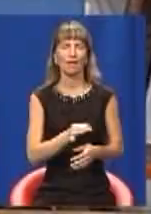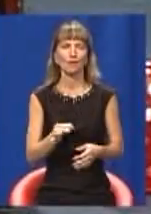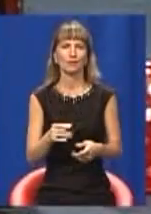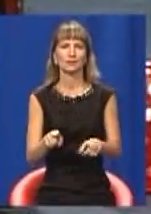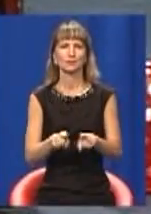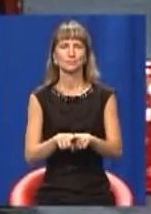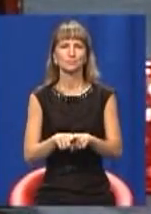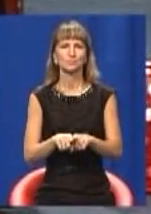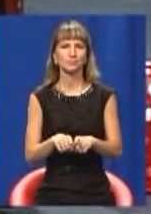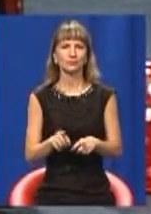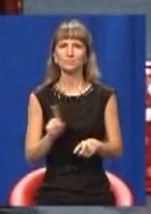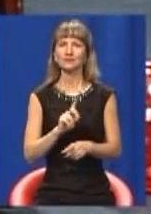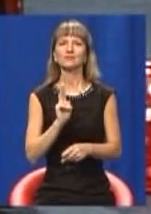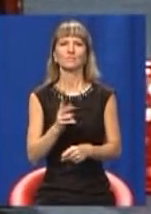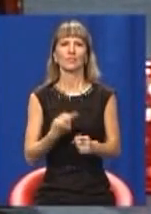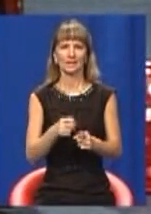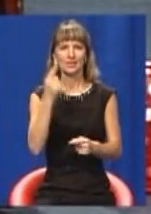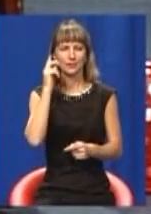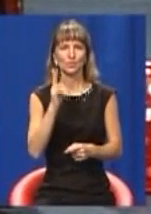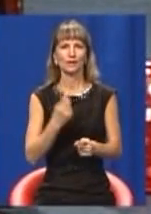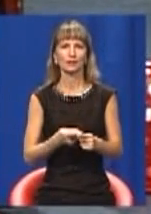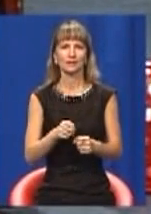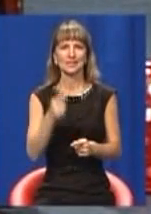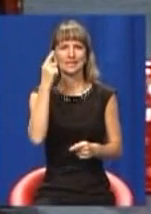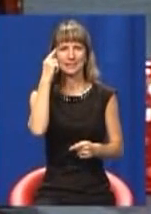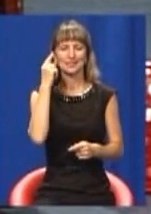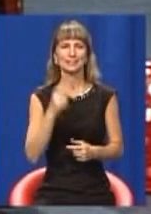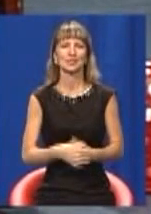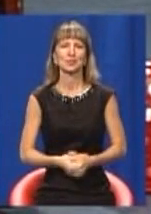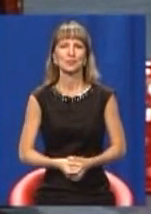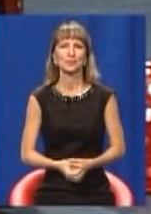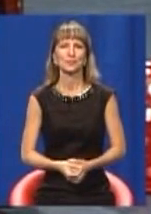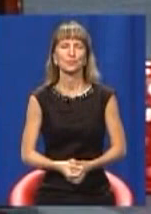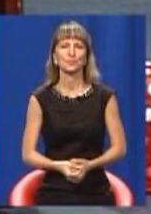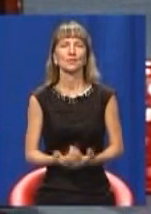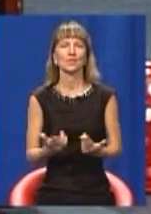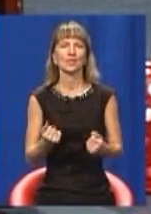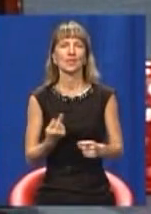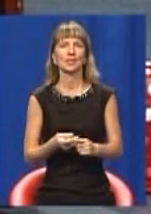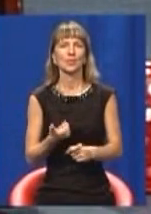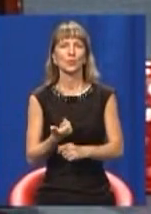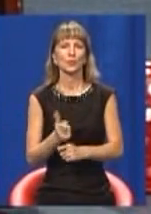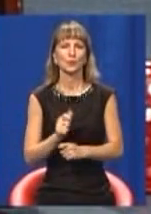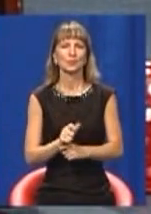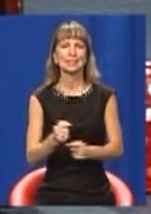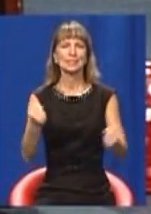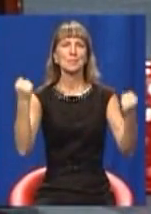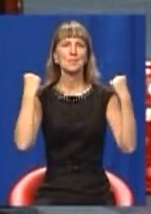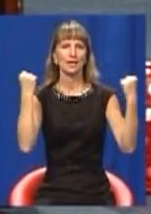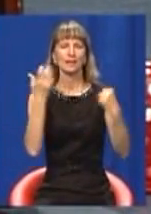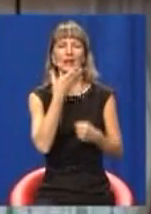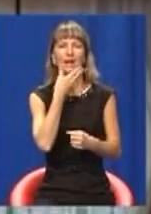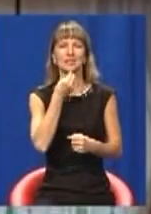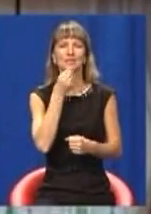подібне. Хто це? Ти знаєш, хто це? Я знаю, що ти знаєш. Да, это очень спортивная,